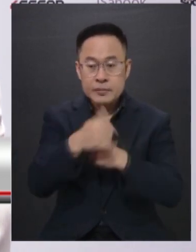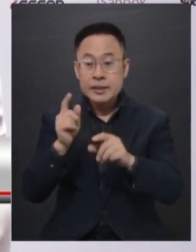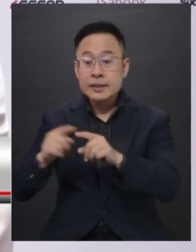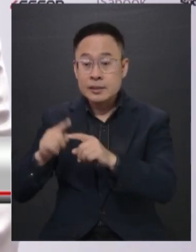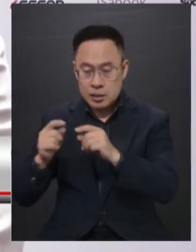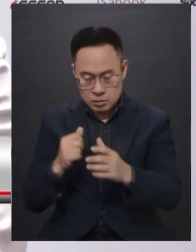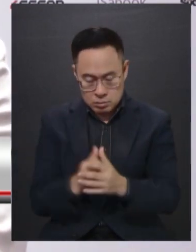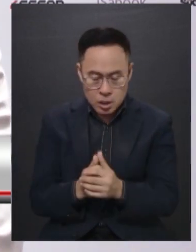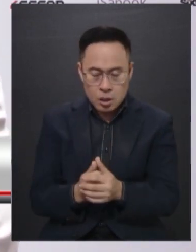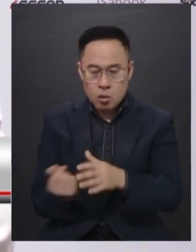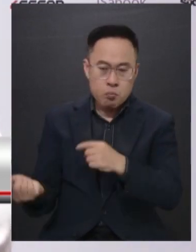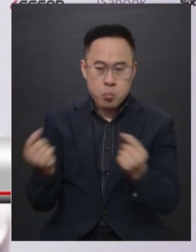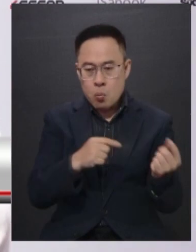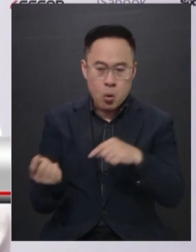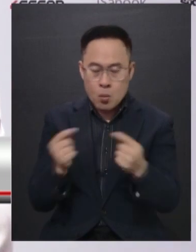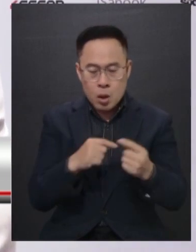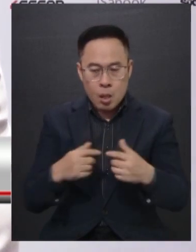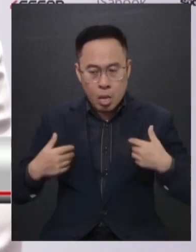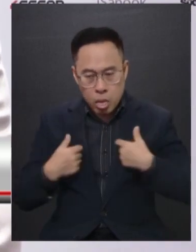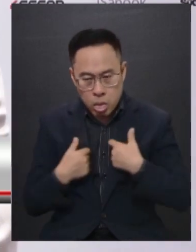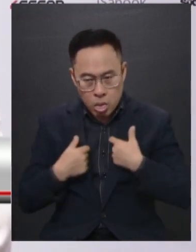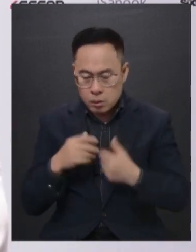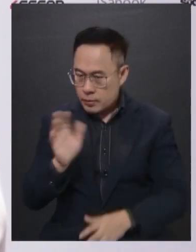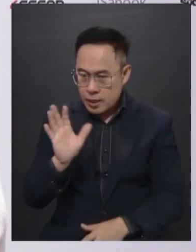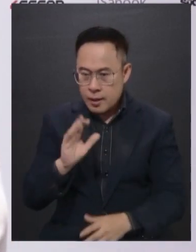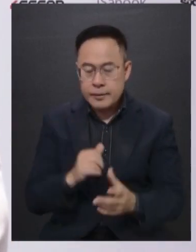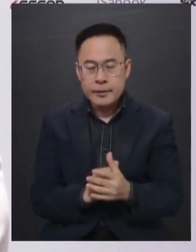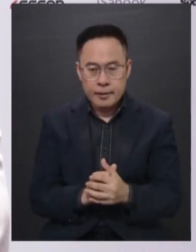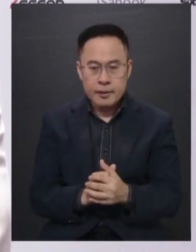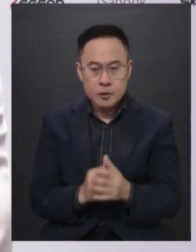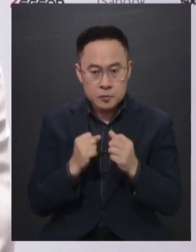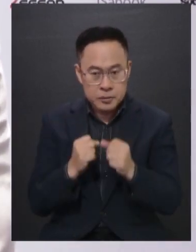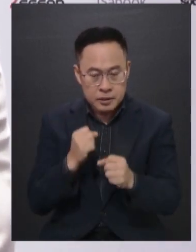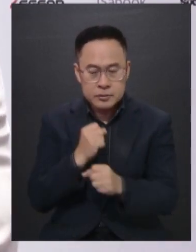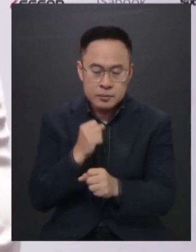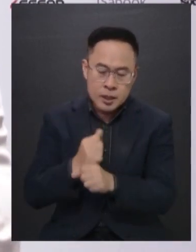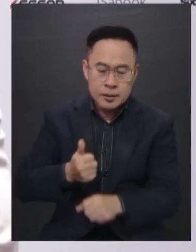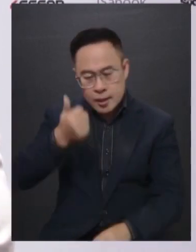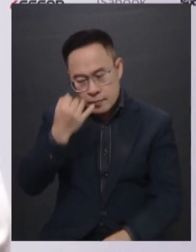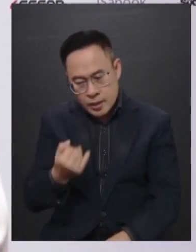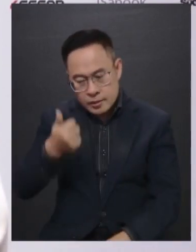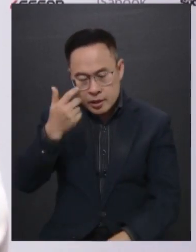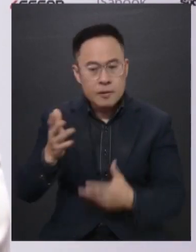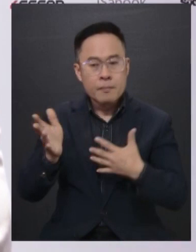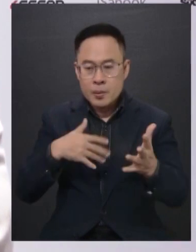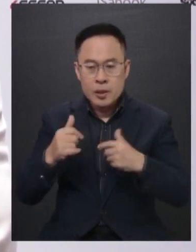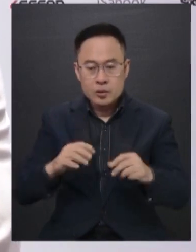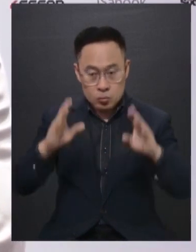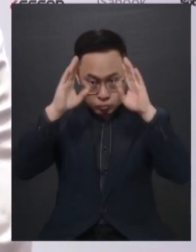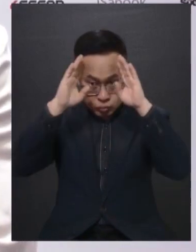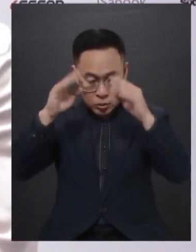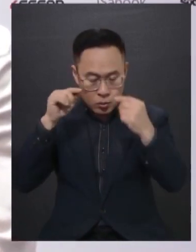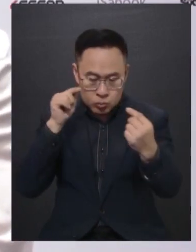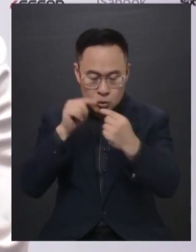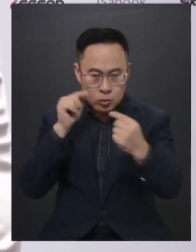ไม่เหนื่อยฮะต้องไม่เหนื่อยกับการเดินทางแล้วก็ต้องไม่เหนื่อยกับผลการแข่งขันที่ประสบความสำเร็จบ้างไม่ประสบความสำเร็จบ้างมันก็คงต้องตั้งเป้าหมายชัดเจนแล้ว